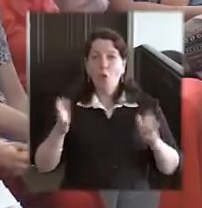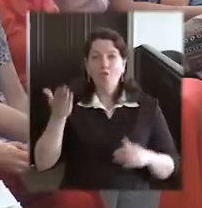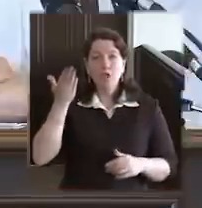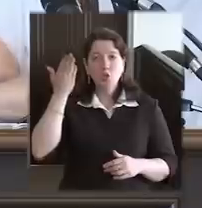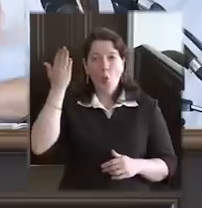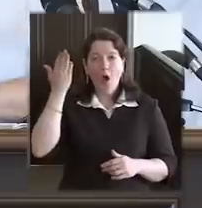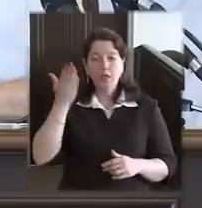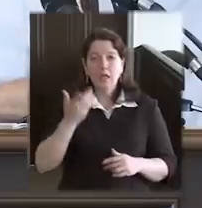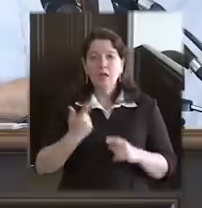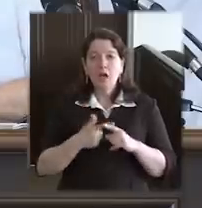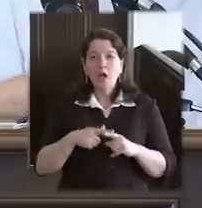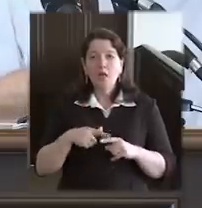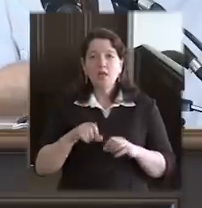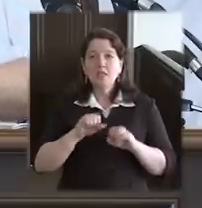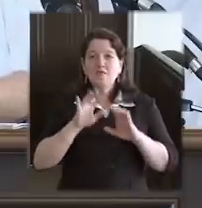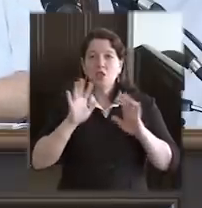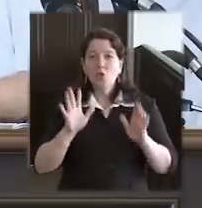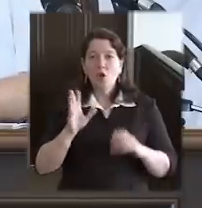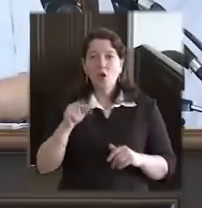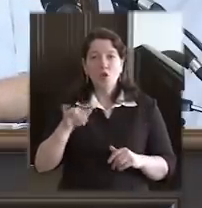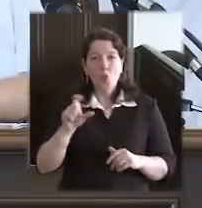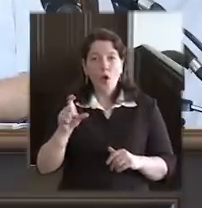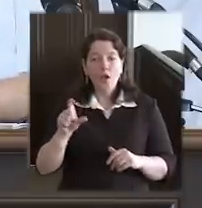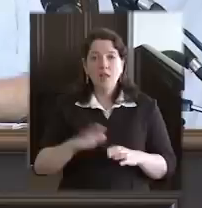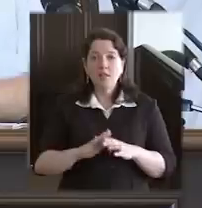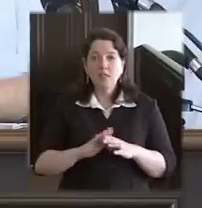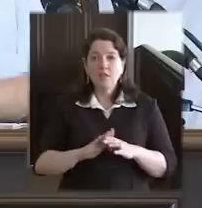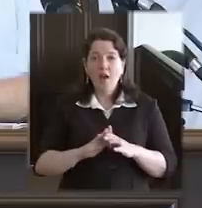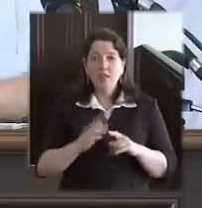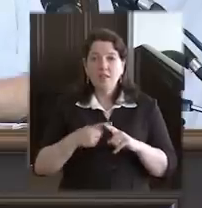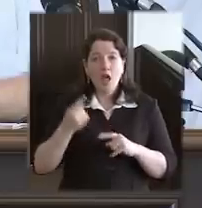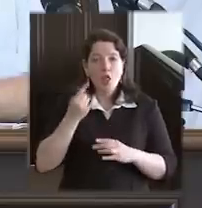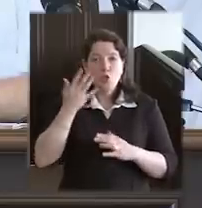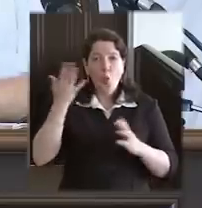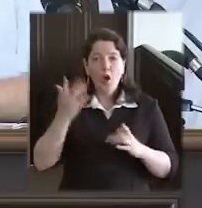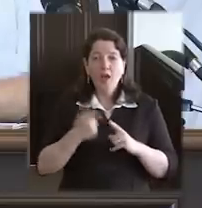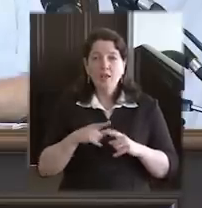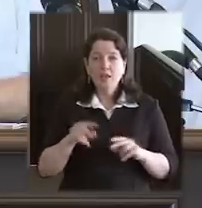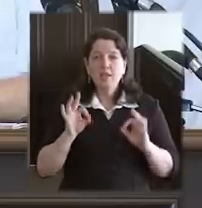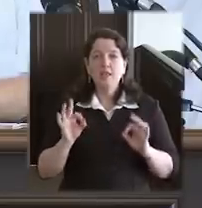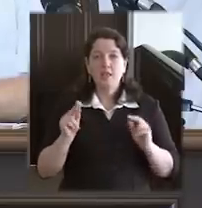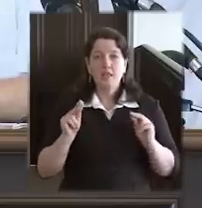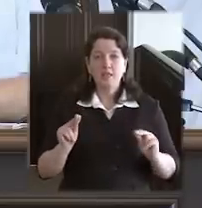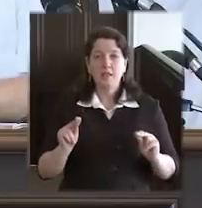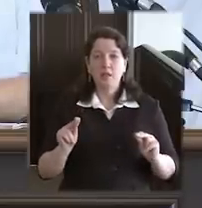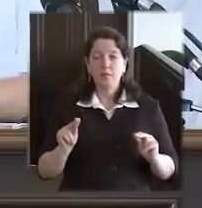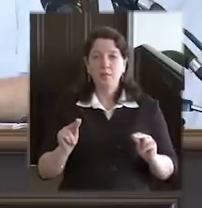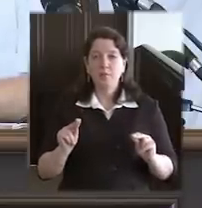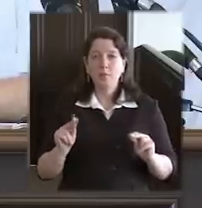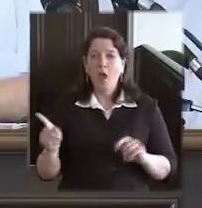Святого. Дух Святой в Евангелии называется часто Духом Истины. Это сознательное противление